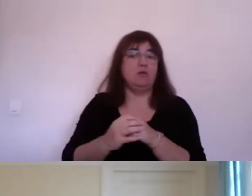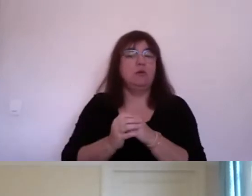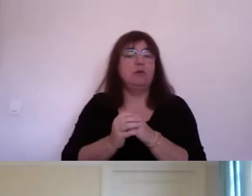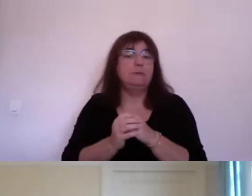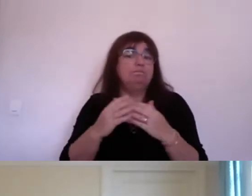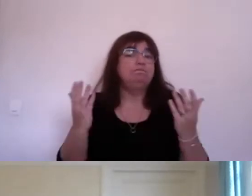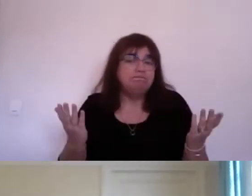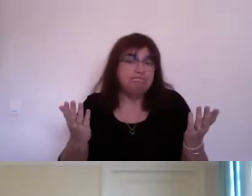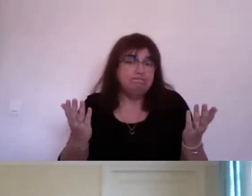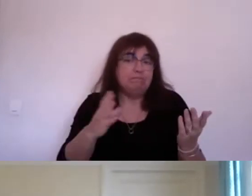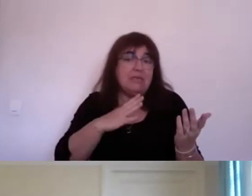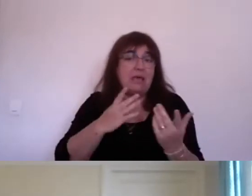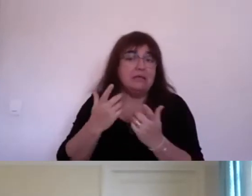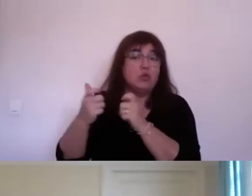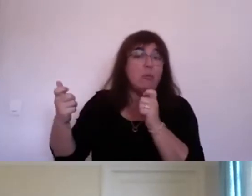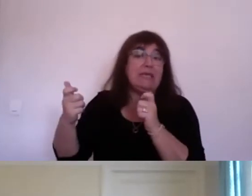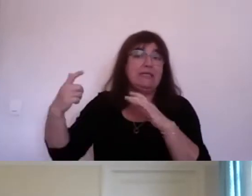du côté des mécènes.